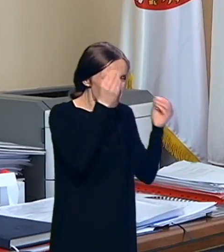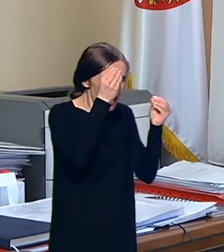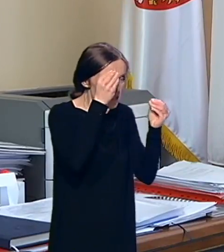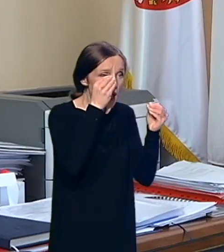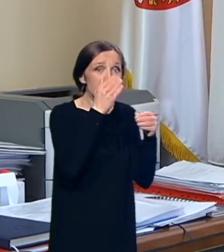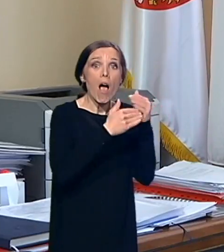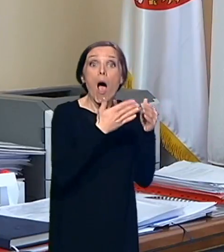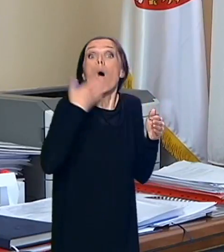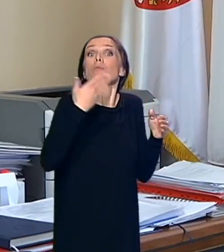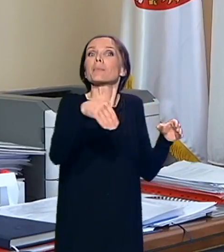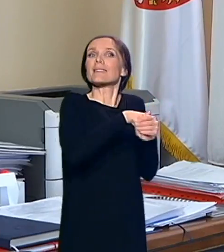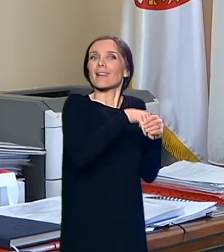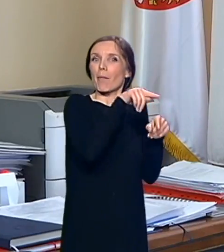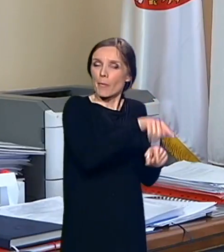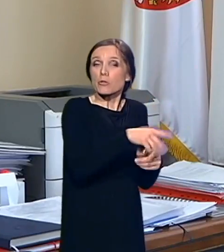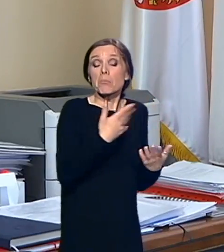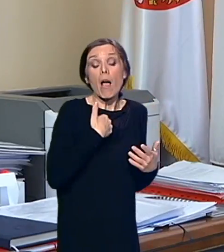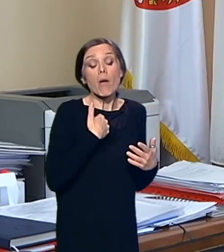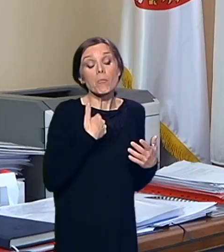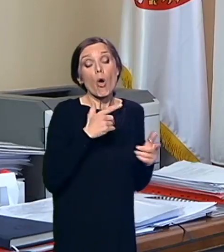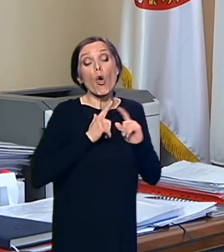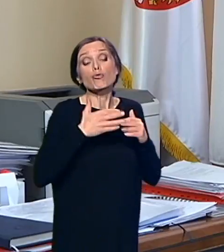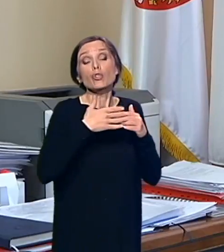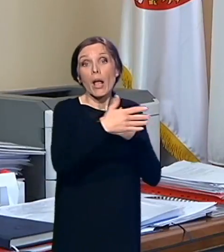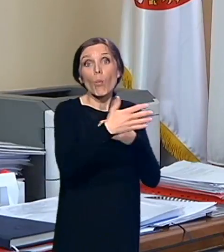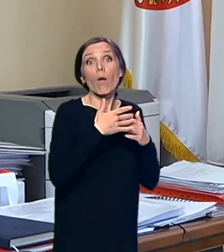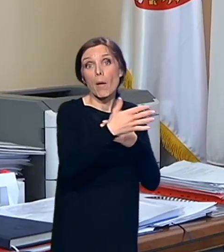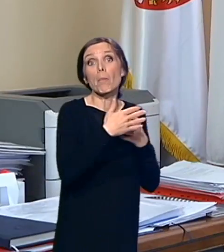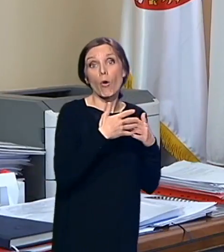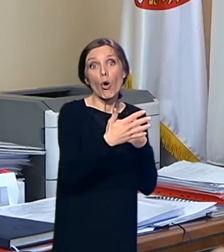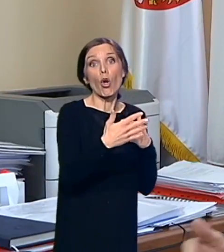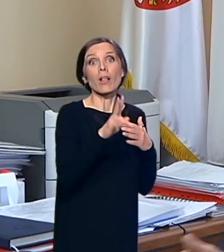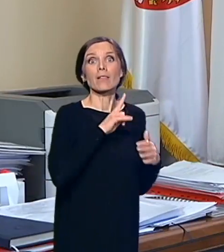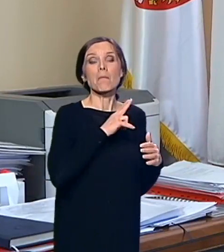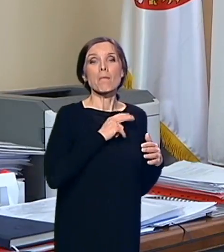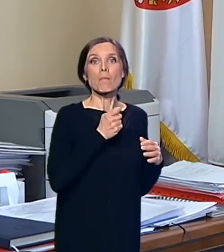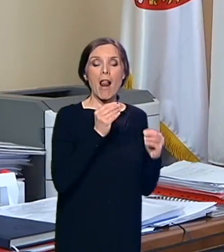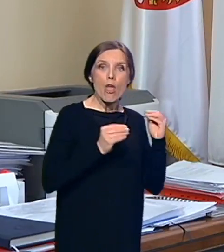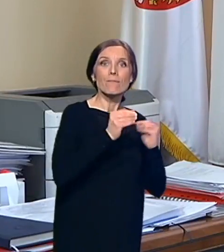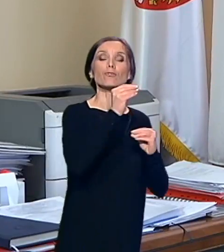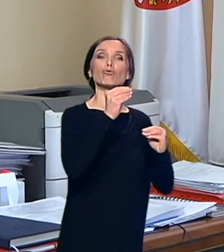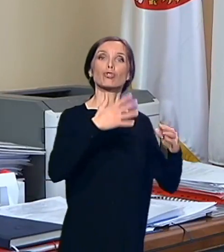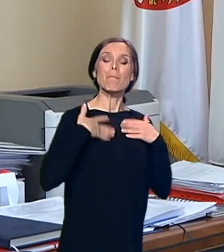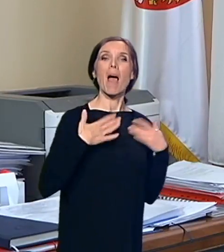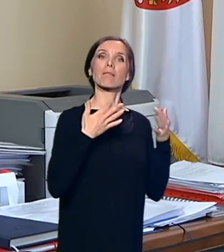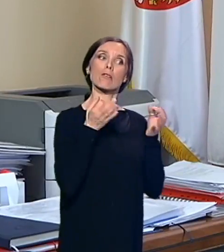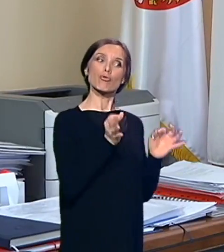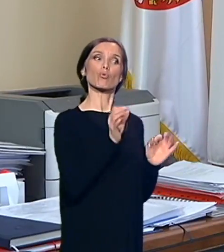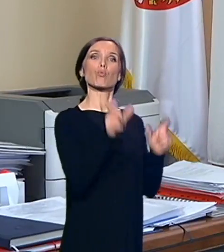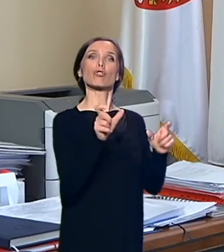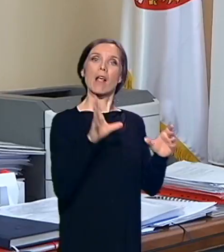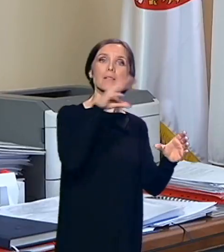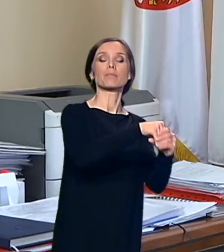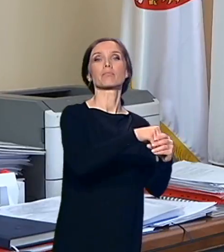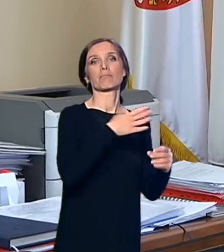svoje specijalizacije, tako da očekujemo jedan stručan priliv mladih kadrova u naš zdravstveni